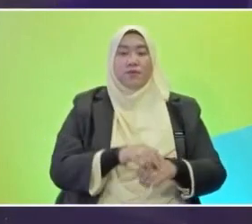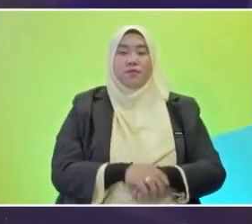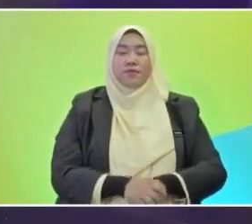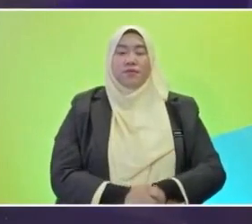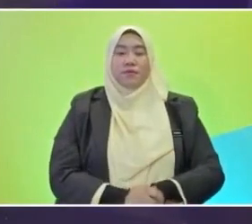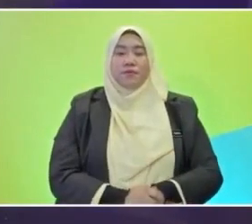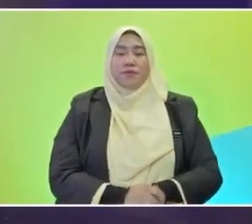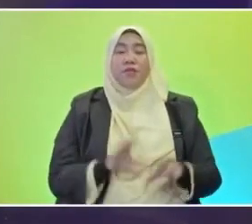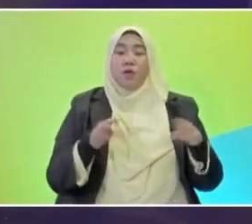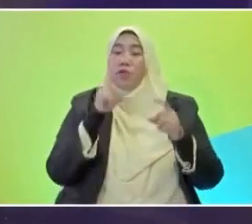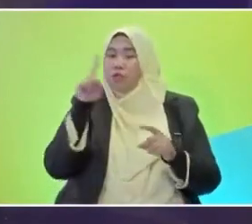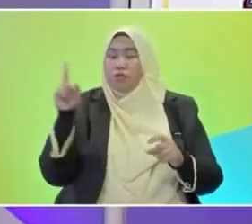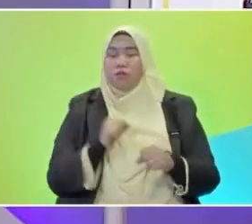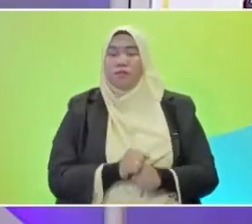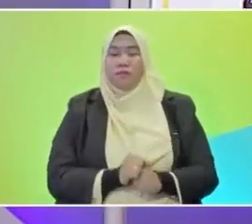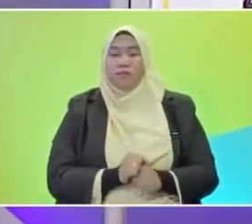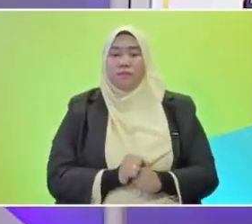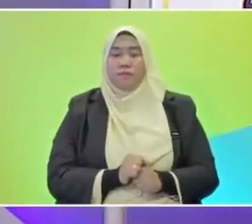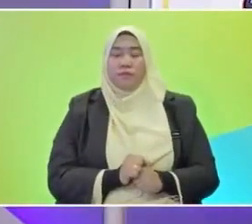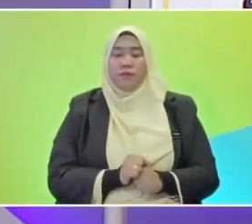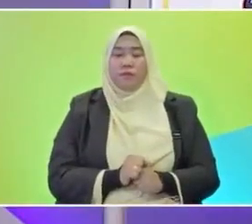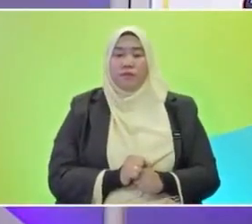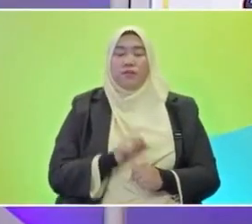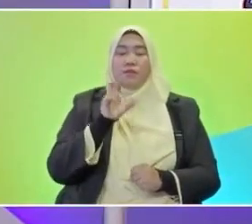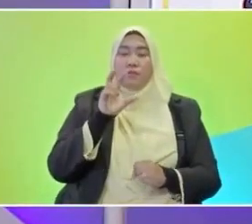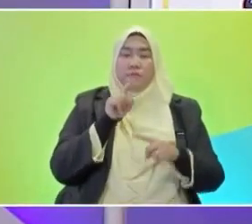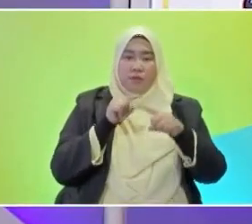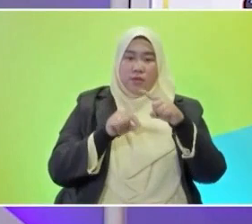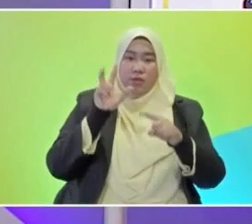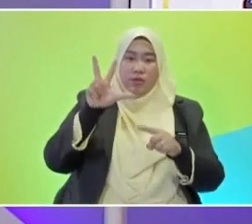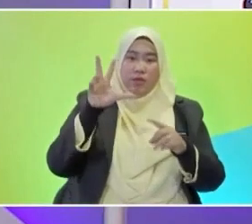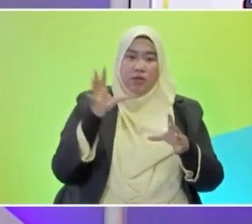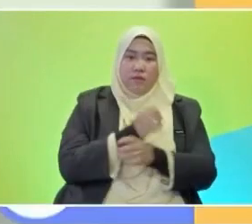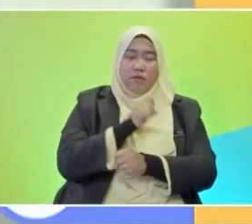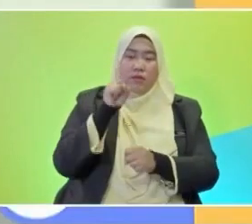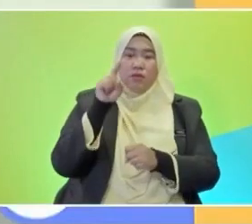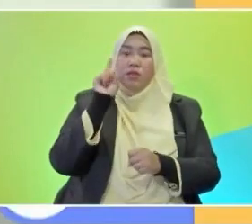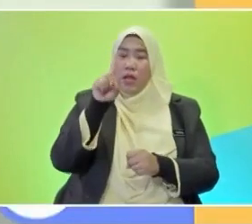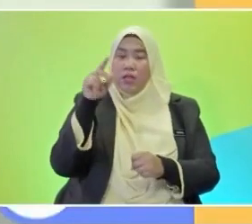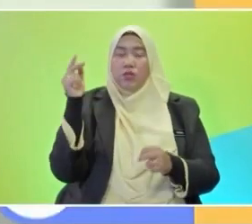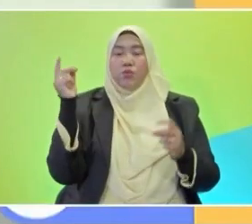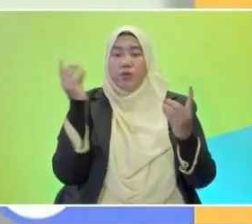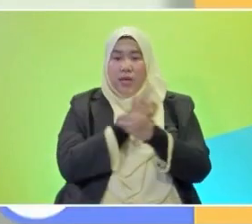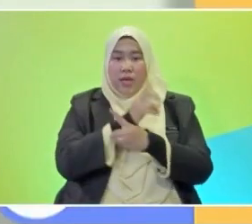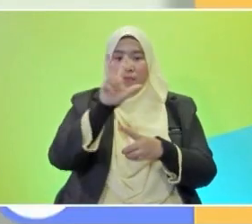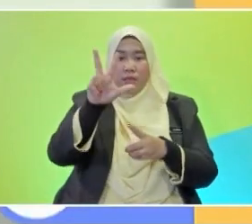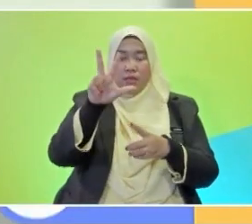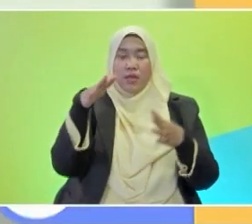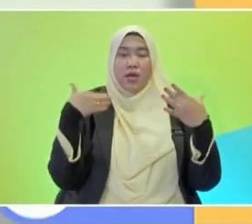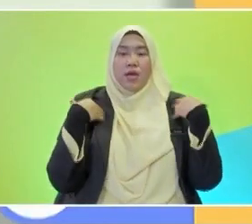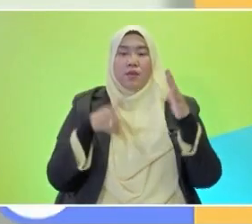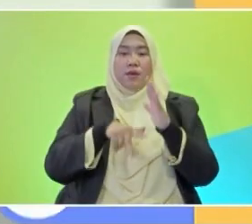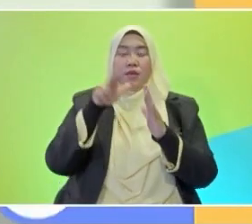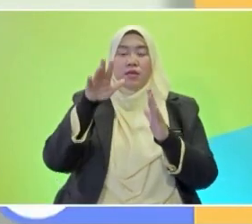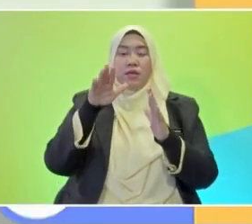Oke kita bagi tiga dapat satu kemudian satu darah tiga ada kaki satu